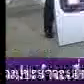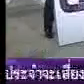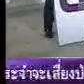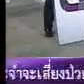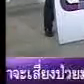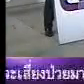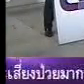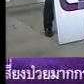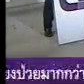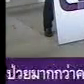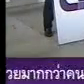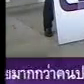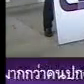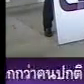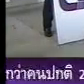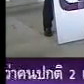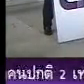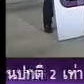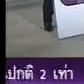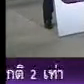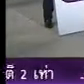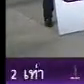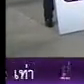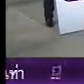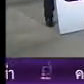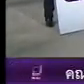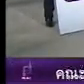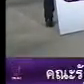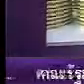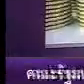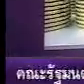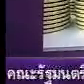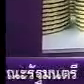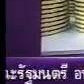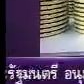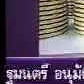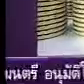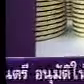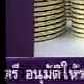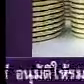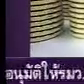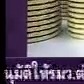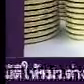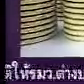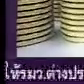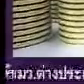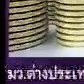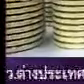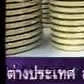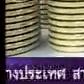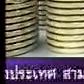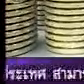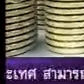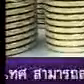ก็ต้อง2ท่านครับ ข ออายุเป็นที่เรียบร้อยแล้วโดยครม.นะฮะ ค่ะ ถือว่าเป็นข่าวดีครับท่านผู้ชมครับในส่วนของ5มาตรการ6เดือนนะครับที่เราต้องติดตามอย่างต่อเนื่องครับไม่ว่าจะเป็